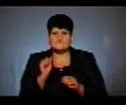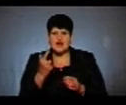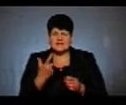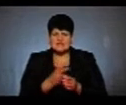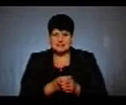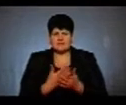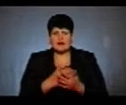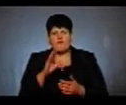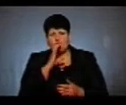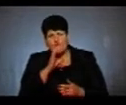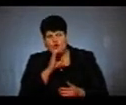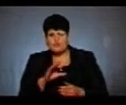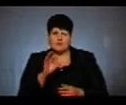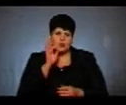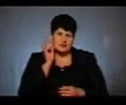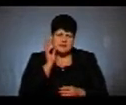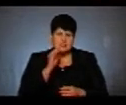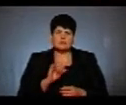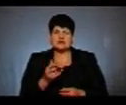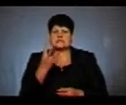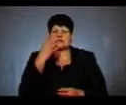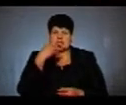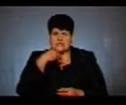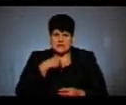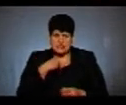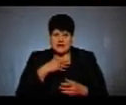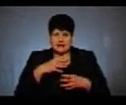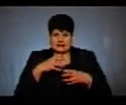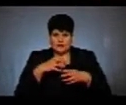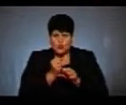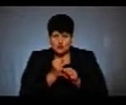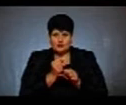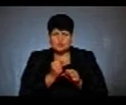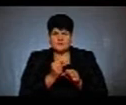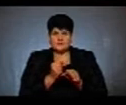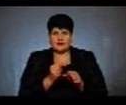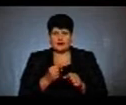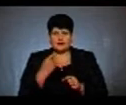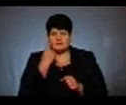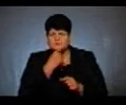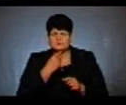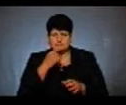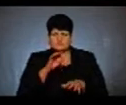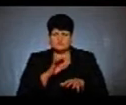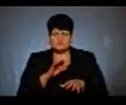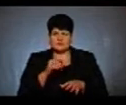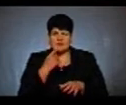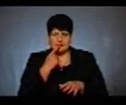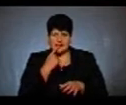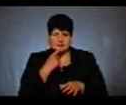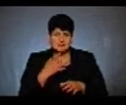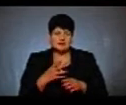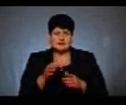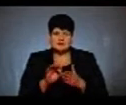вовк, наприклад, будь-яка інша тварина поїдає ту приманку, розкусує ту капсулу, собі скарифікує ротову порожнину чи язик. І